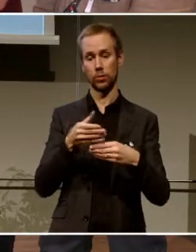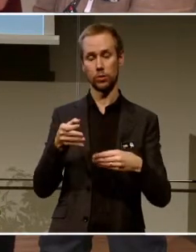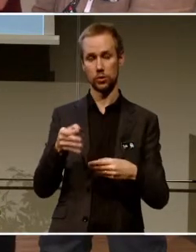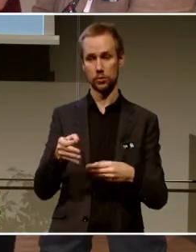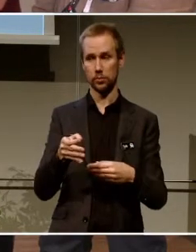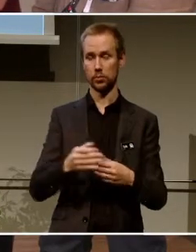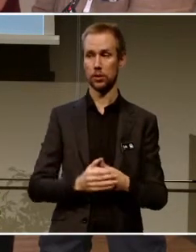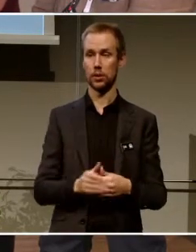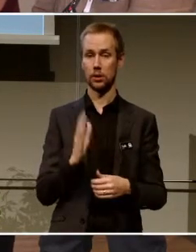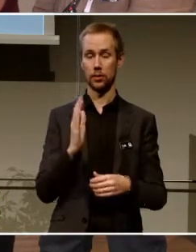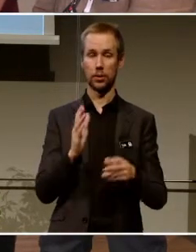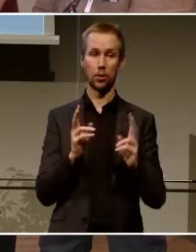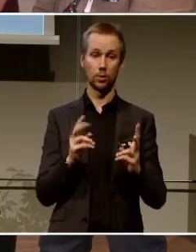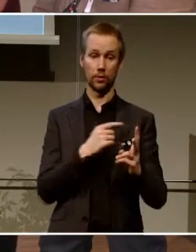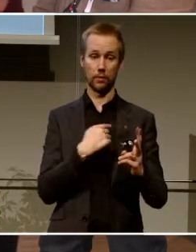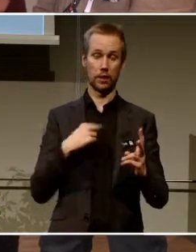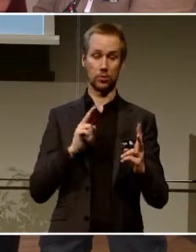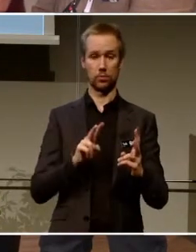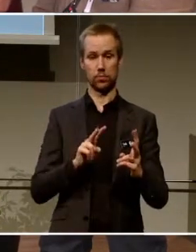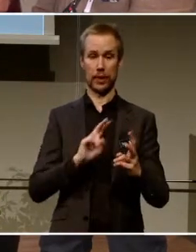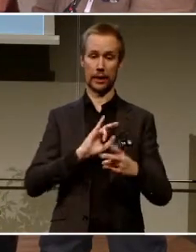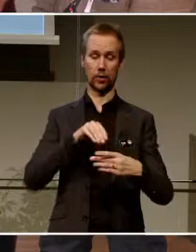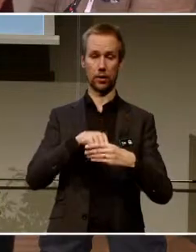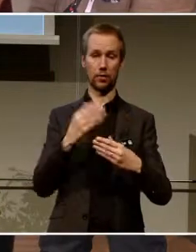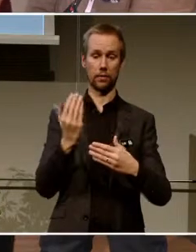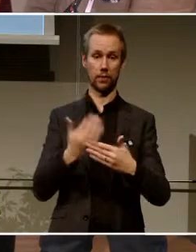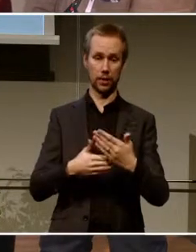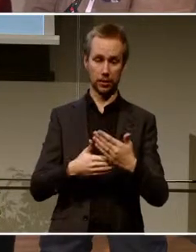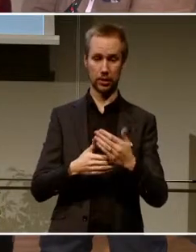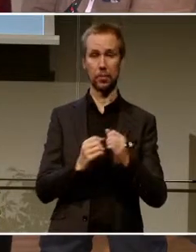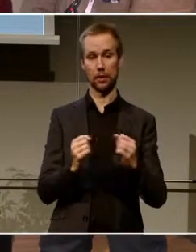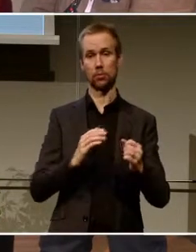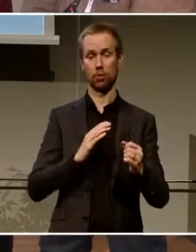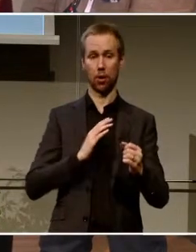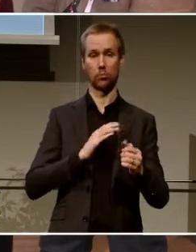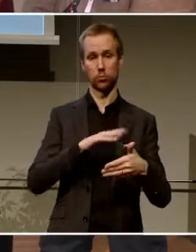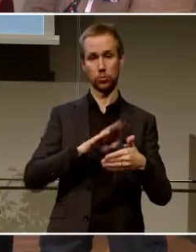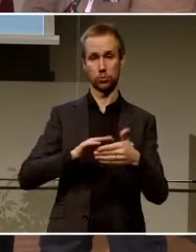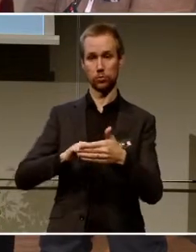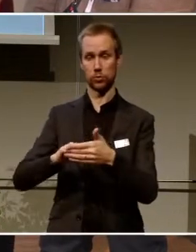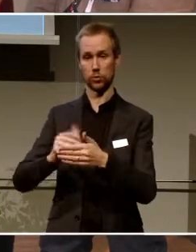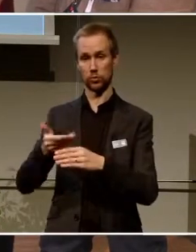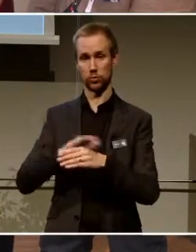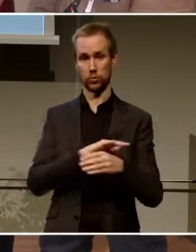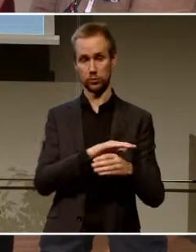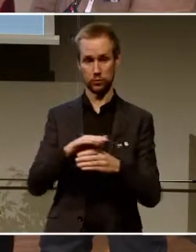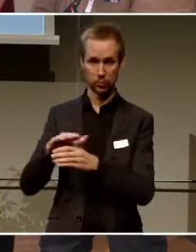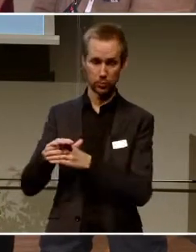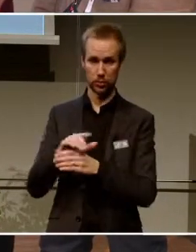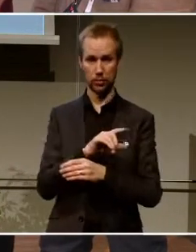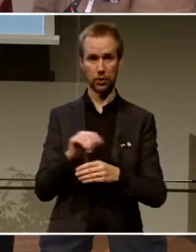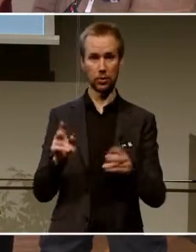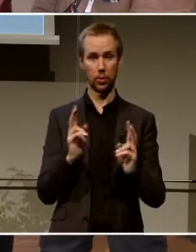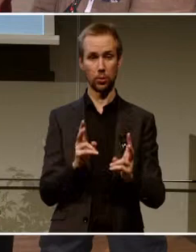medskicke också, vi som är på innanförskapet online, ja. Har blinda punkter uppenbarligen ibland. Rebecka nämnde de här stuprören i